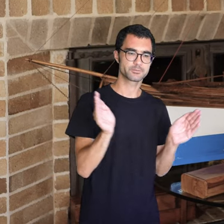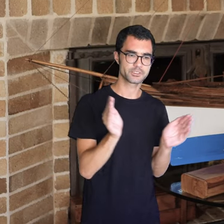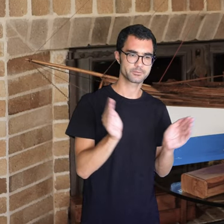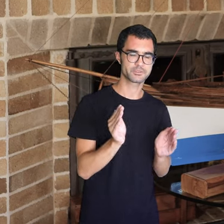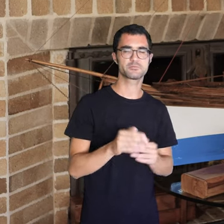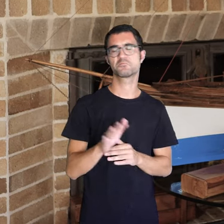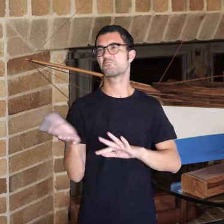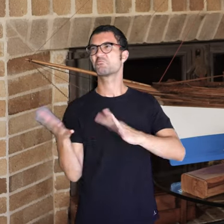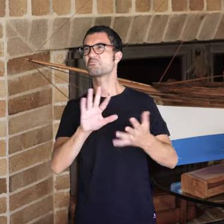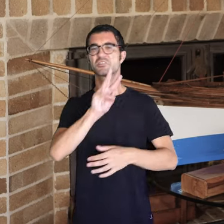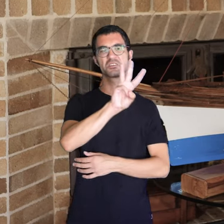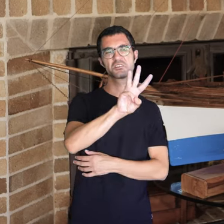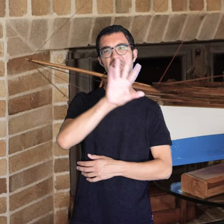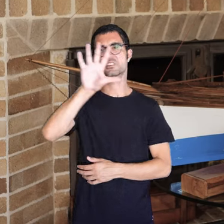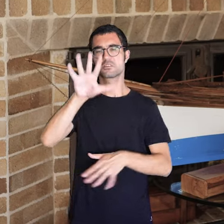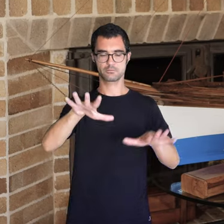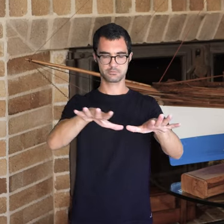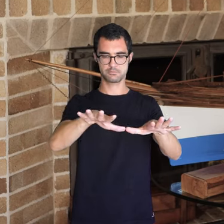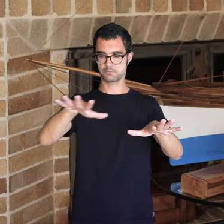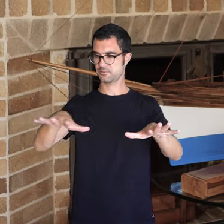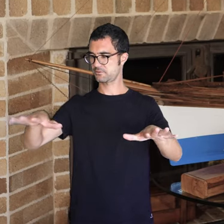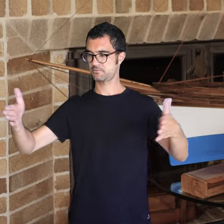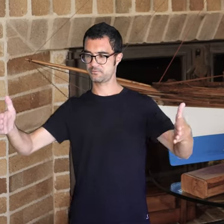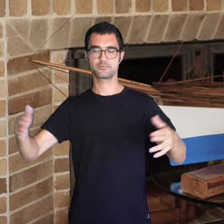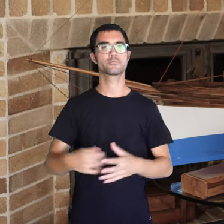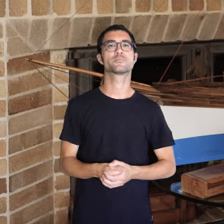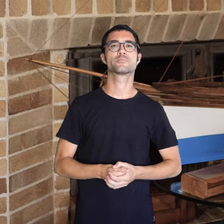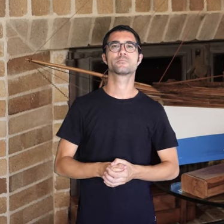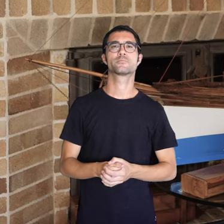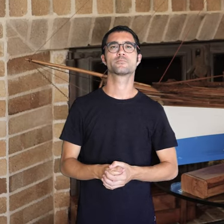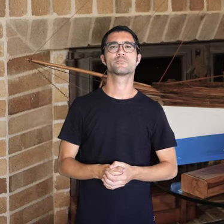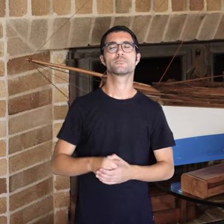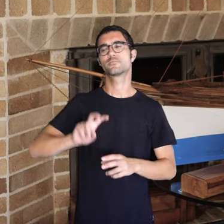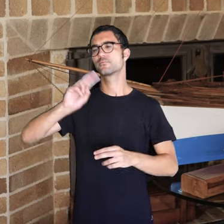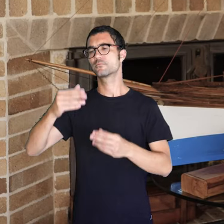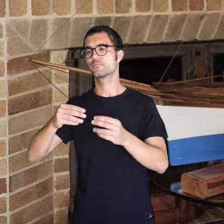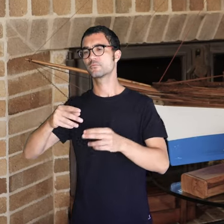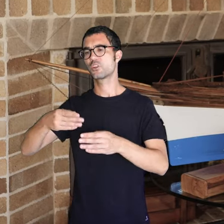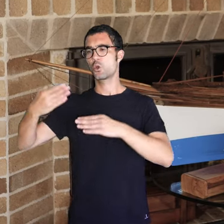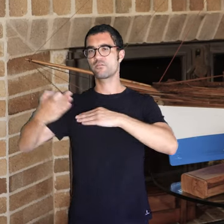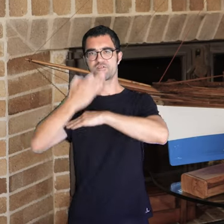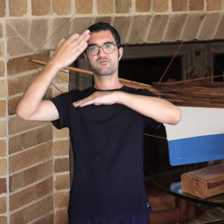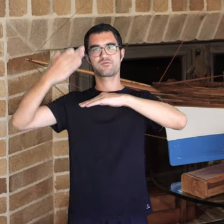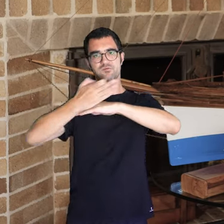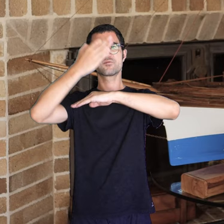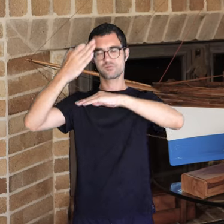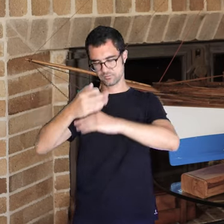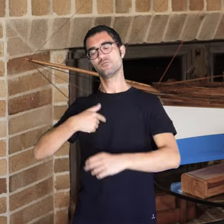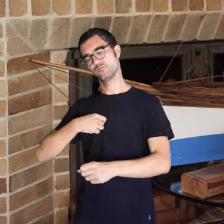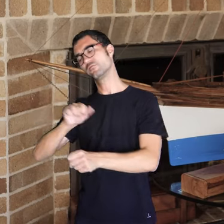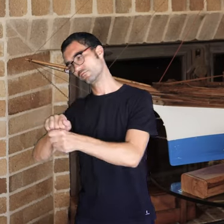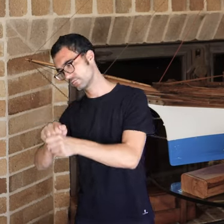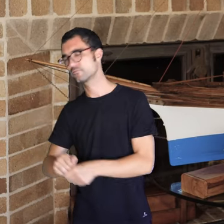petits, de 35 pans. Després vaig fer també una lanxa